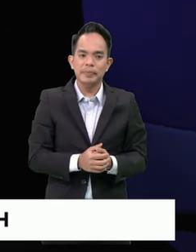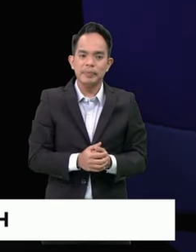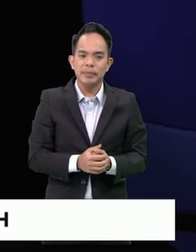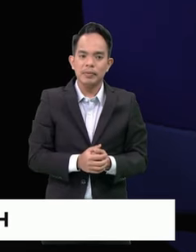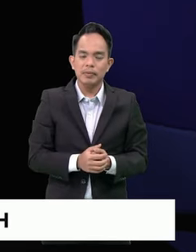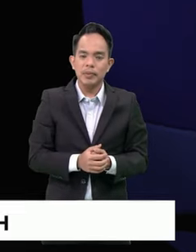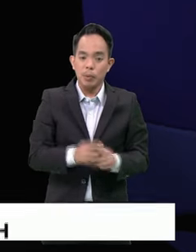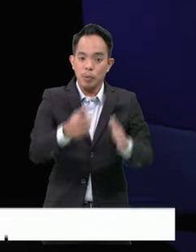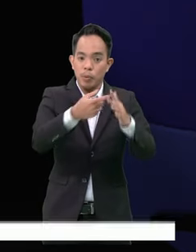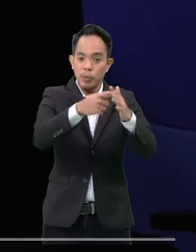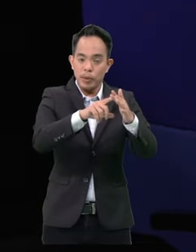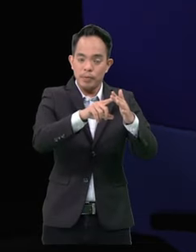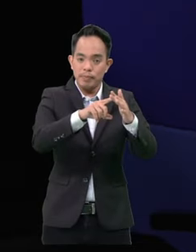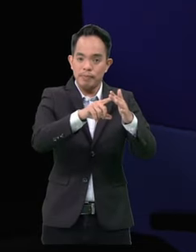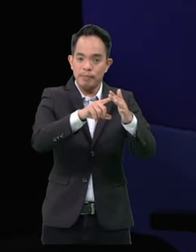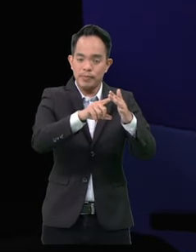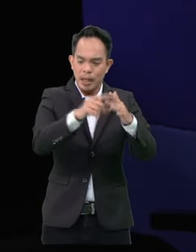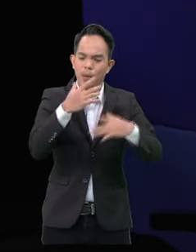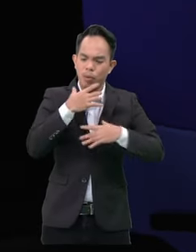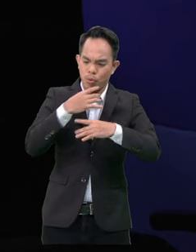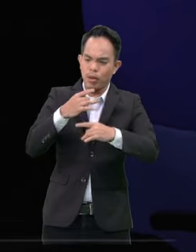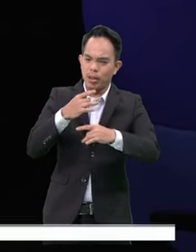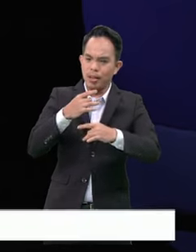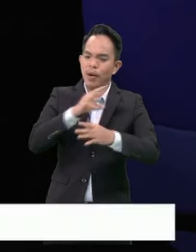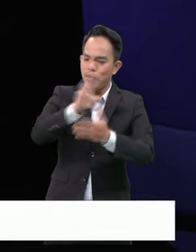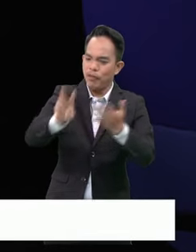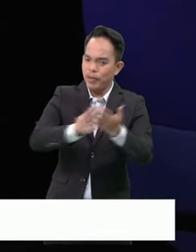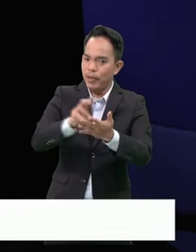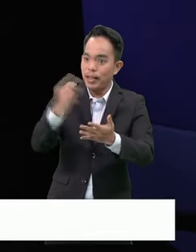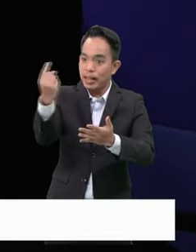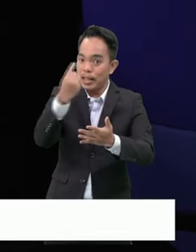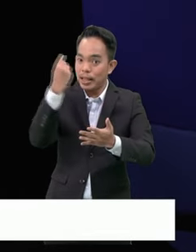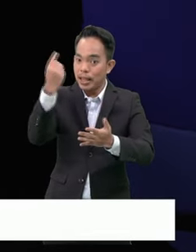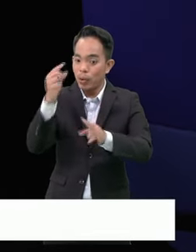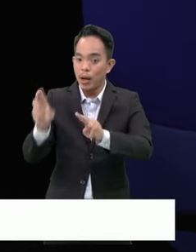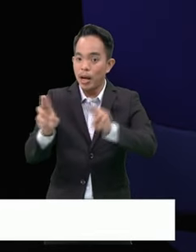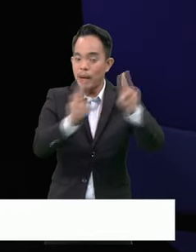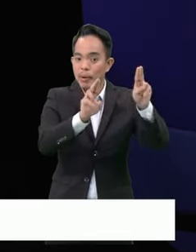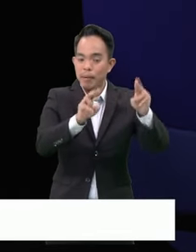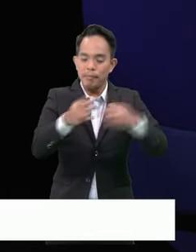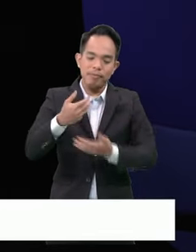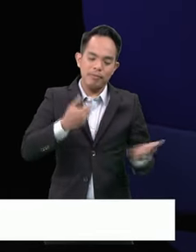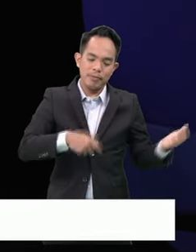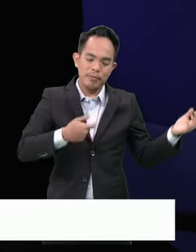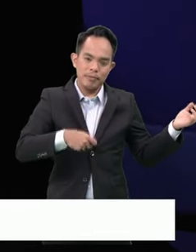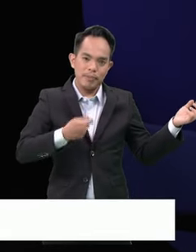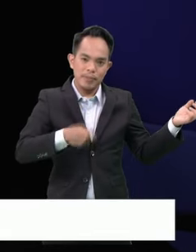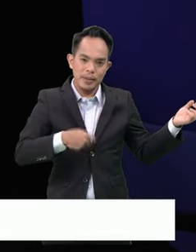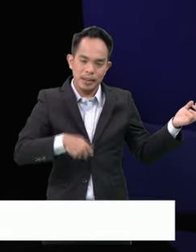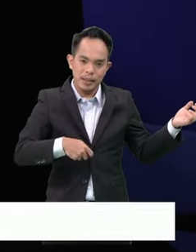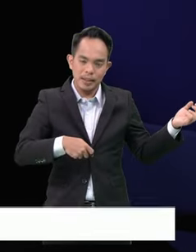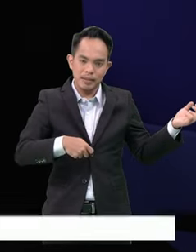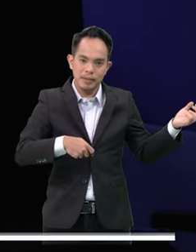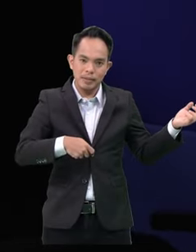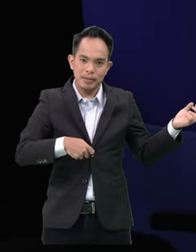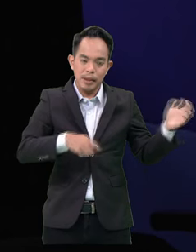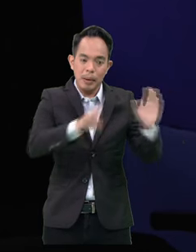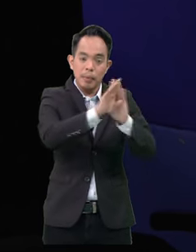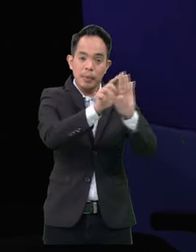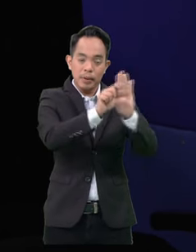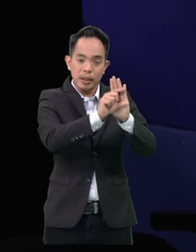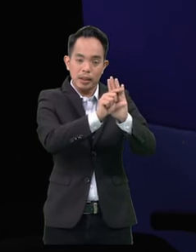saya. Dia kata dia minat tengok konten yang saya selalu post pasal main gitar and karakter saya yang saya create